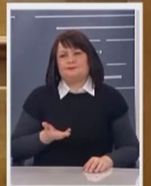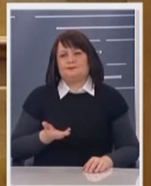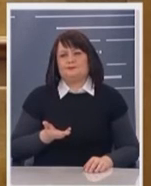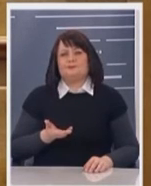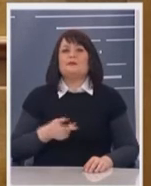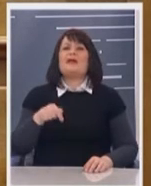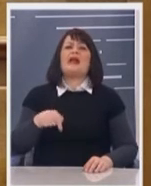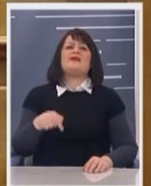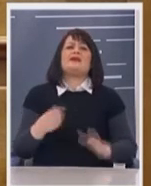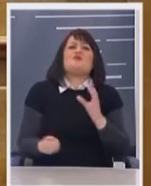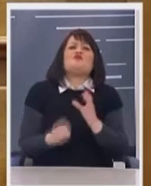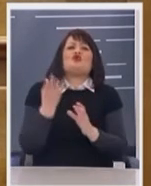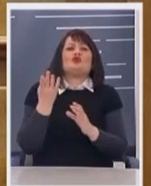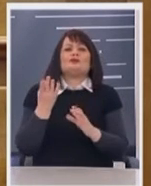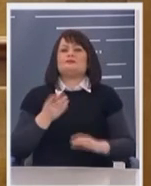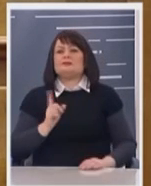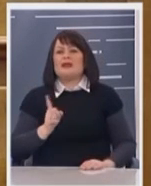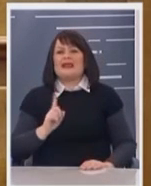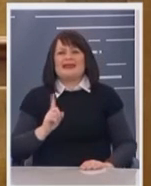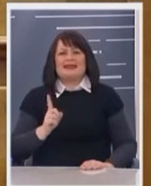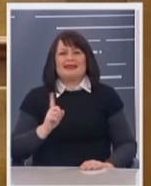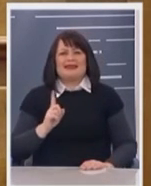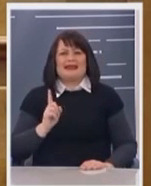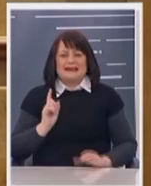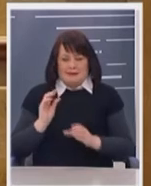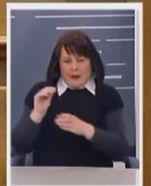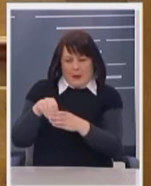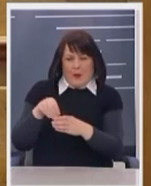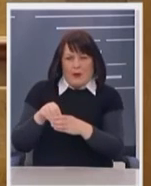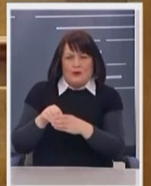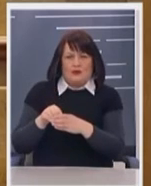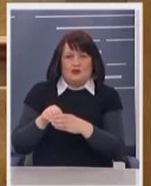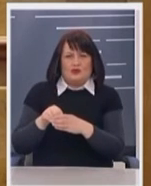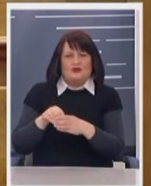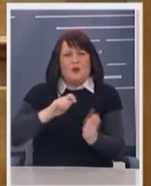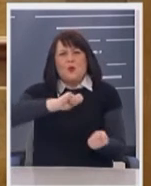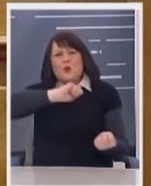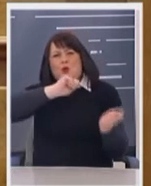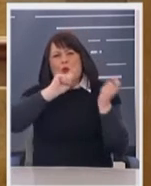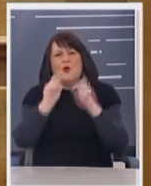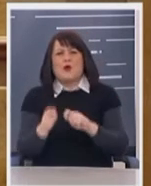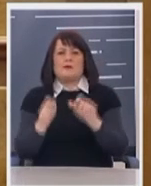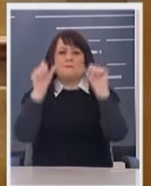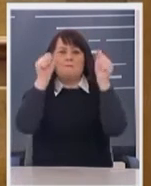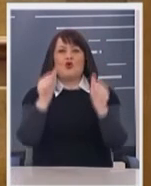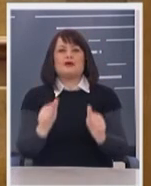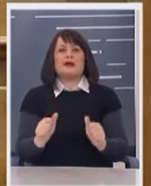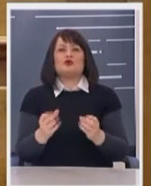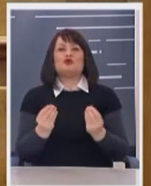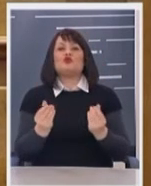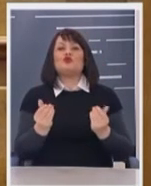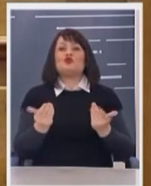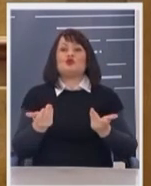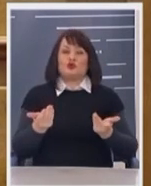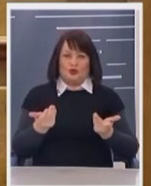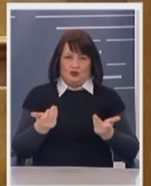αυτή η μεγάλη τομή που δεν είναι μια επιμέρους παρέμβαση, αλλά μια μεγάλη αλλαγή στο μοντέλο, μια αλλαγή